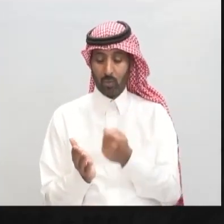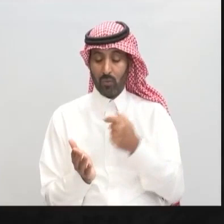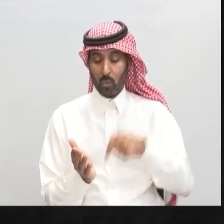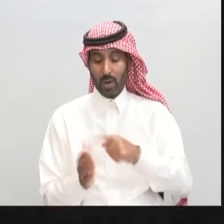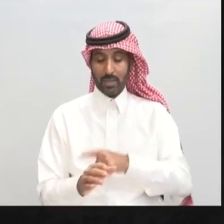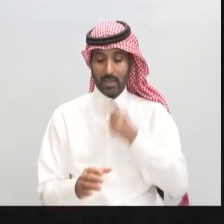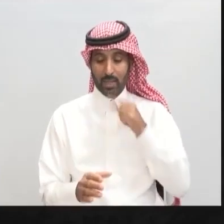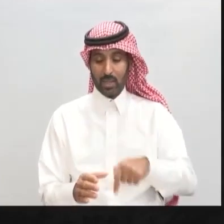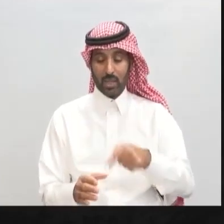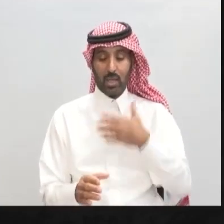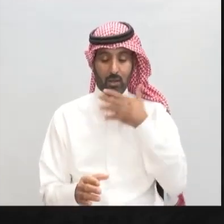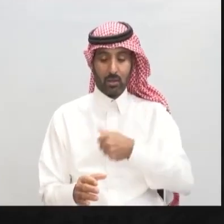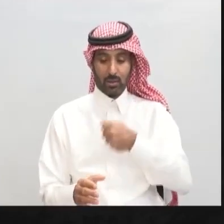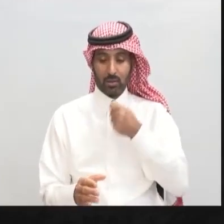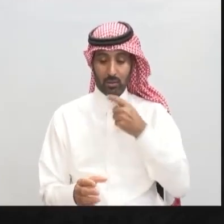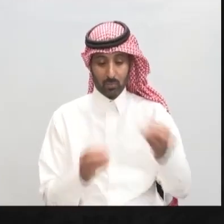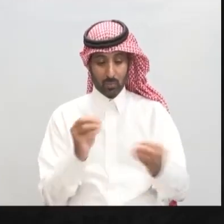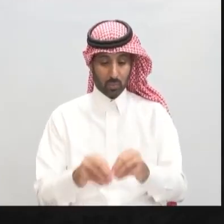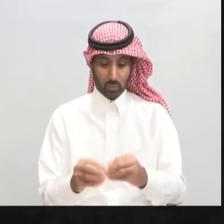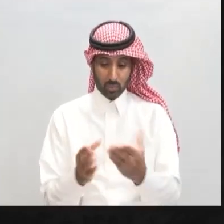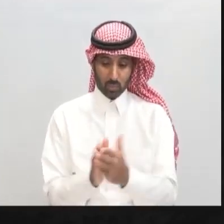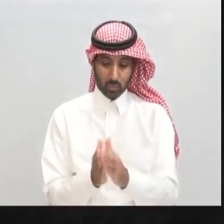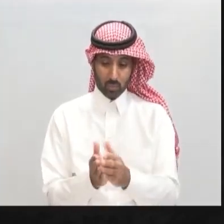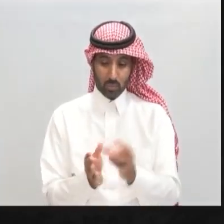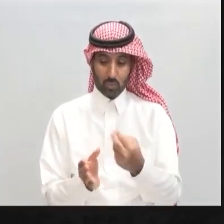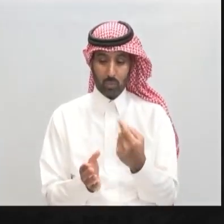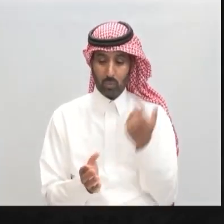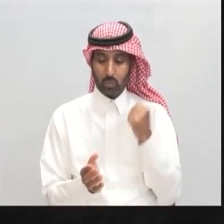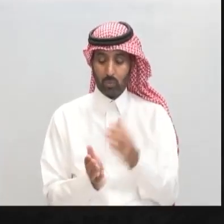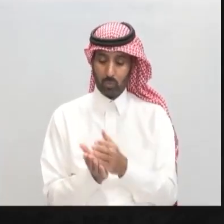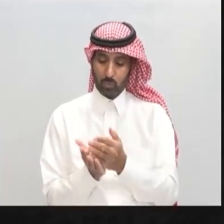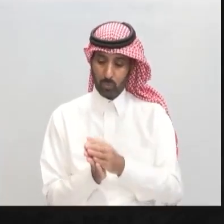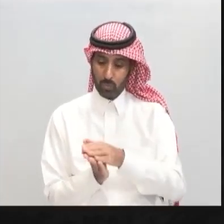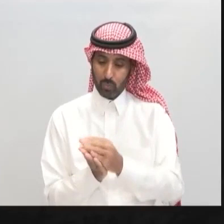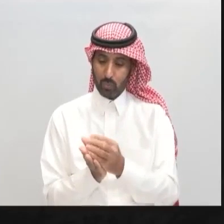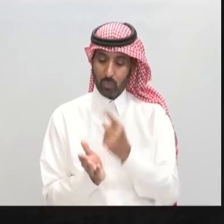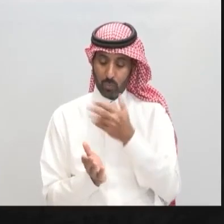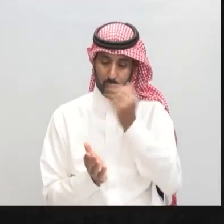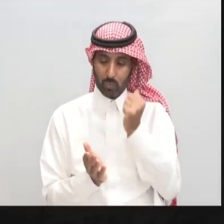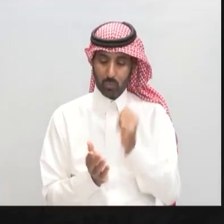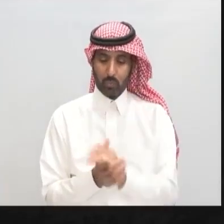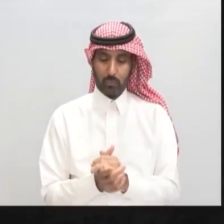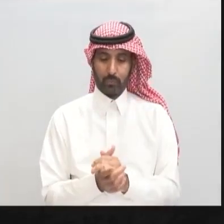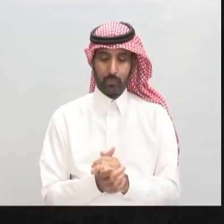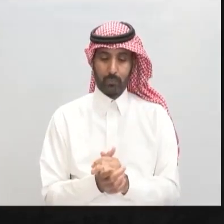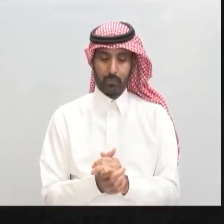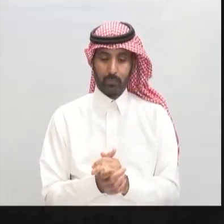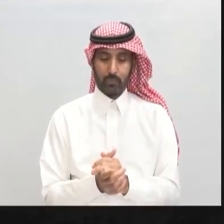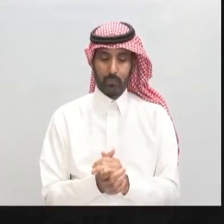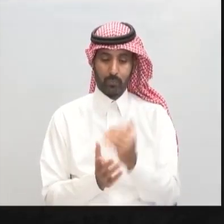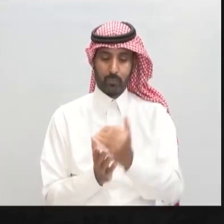الصلاه والسلام وانما لم يجمع القران الكريم في حفظه في